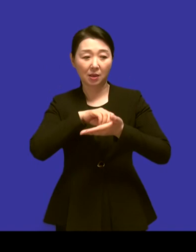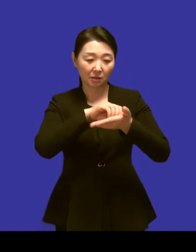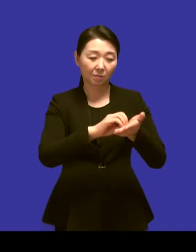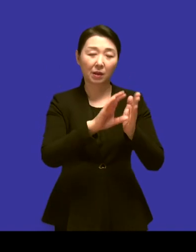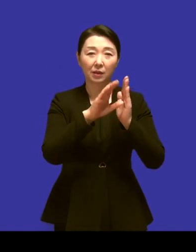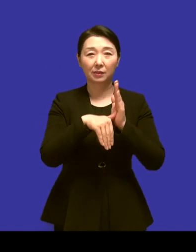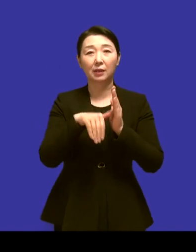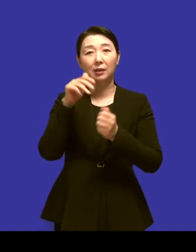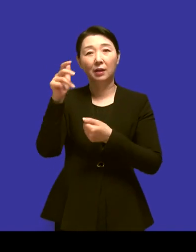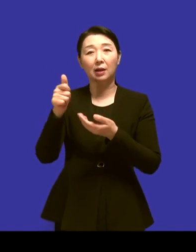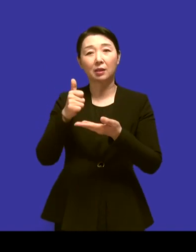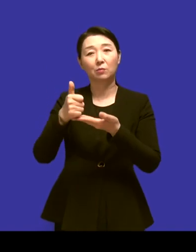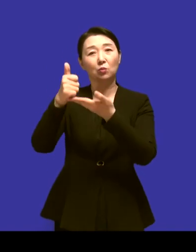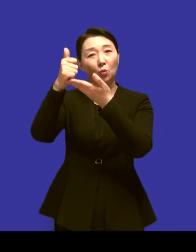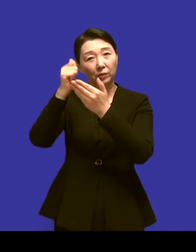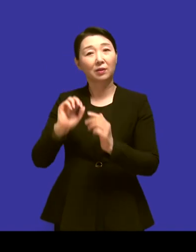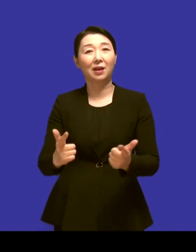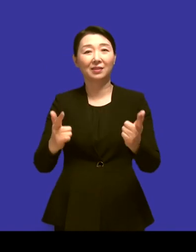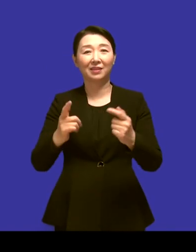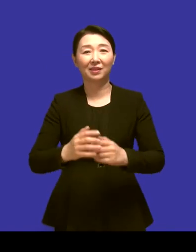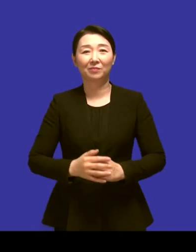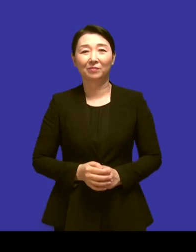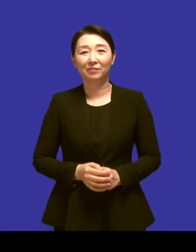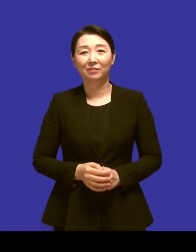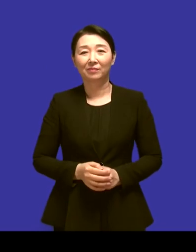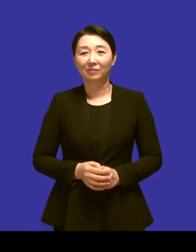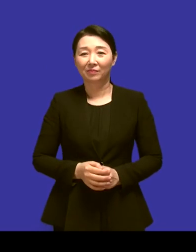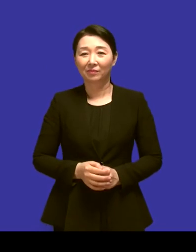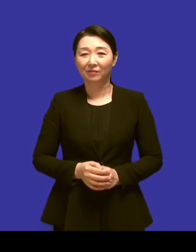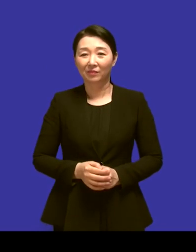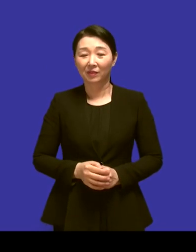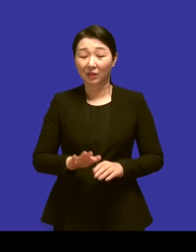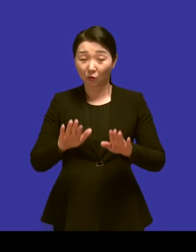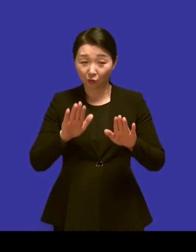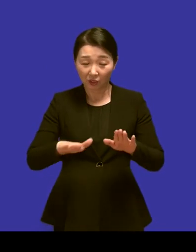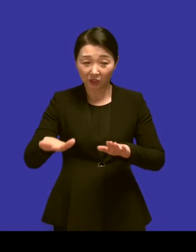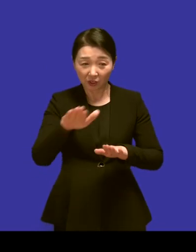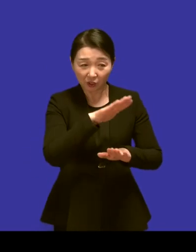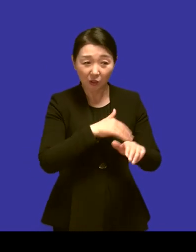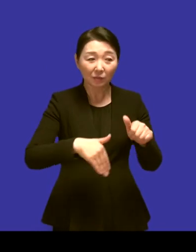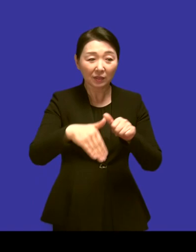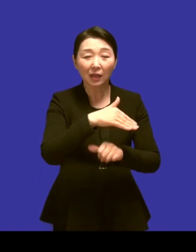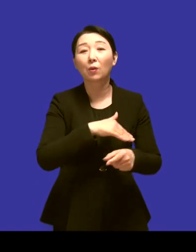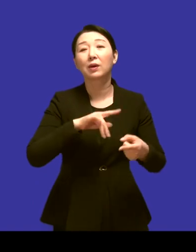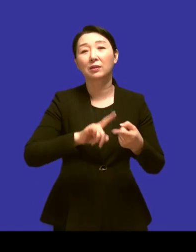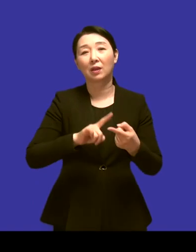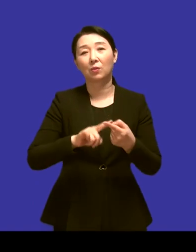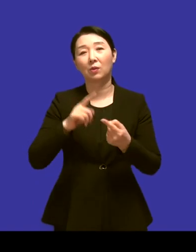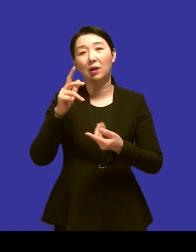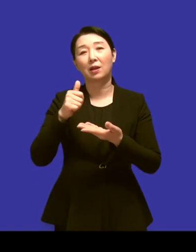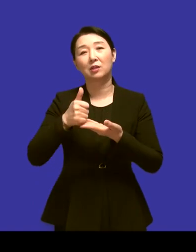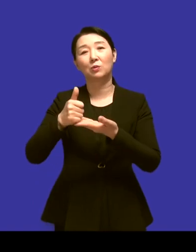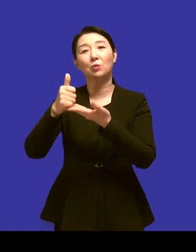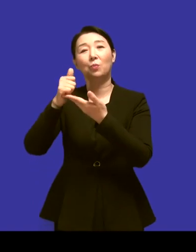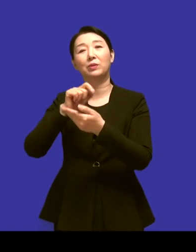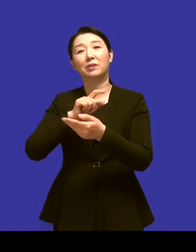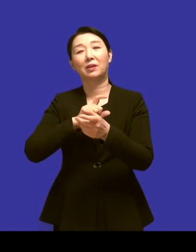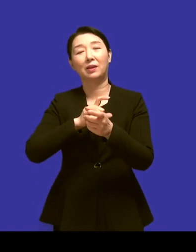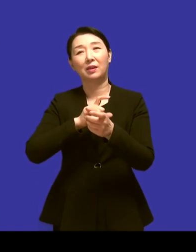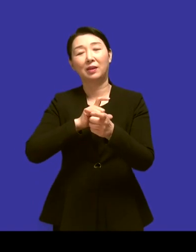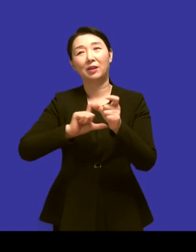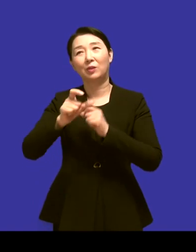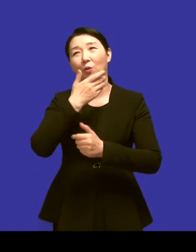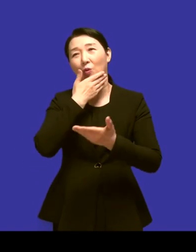얻어야지만 하나님을 높일 수 있는 게 아니다. 우리가 주어진 그 자리에서 우리가 있는 그 자리에서 하나님을 높이는 게 더